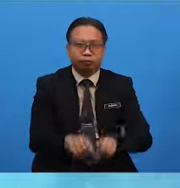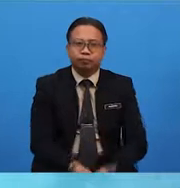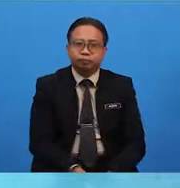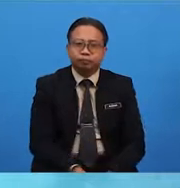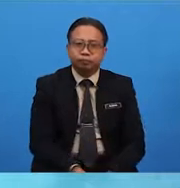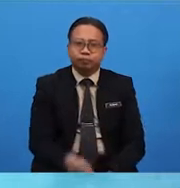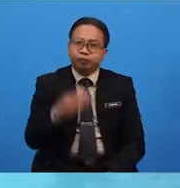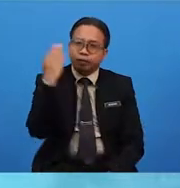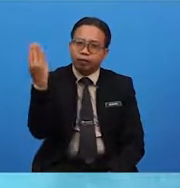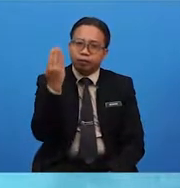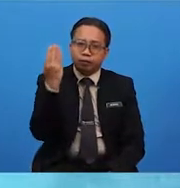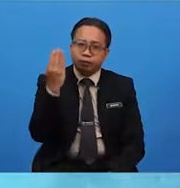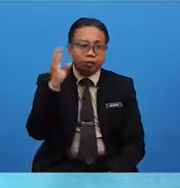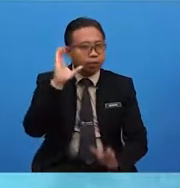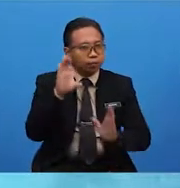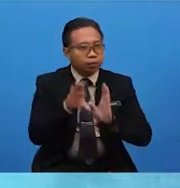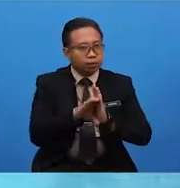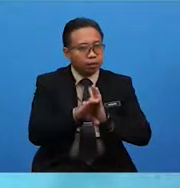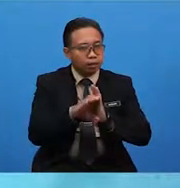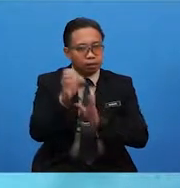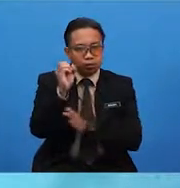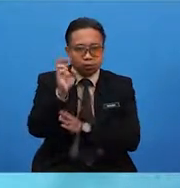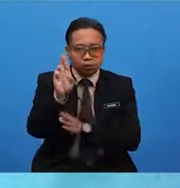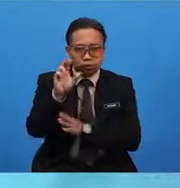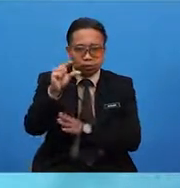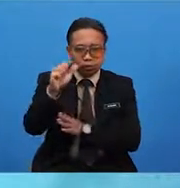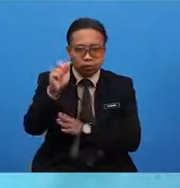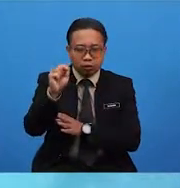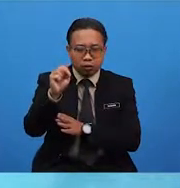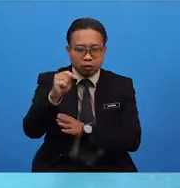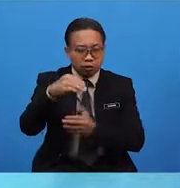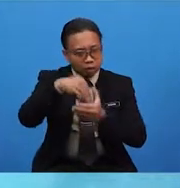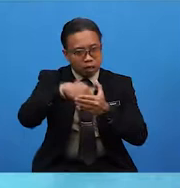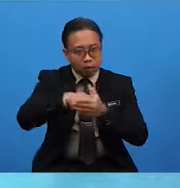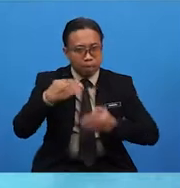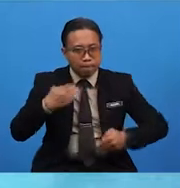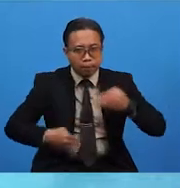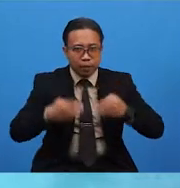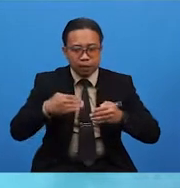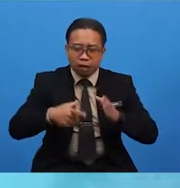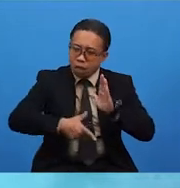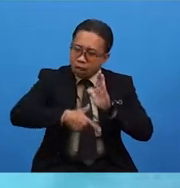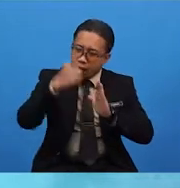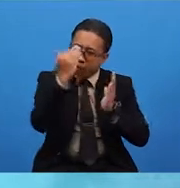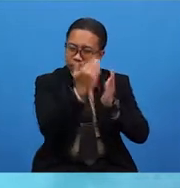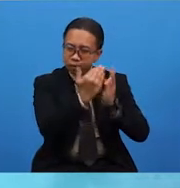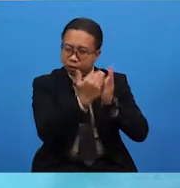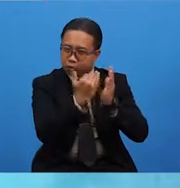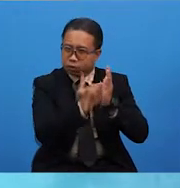biasanya menggambarkan organ-organ dalaman jajan dengan lebih terperinci